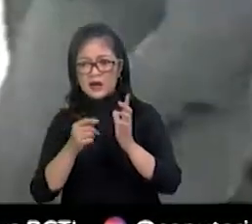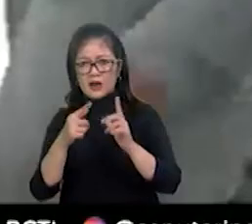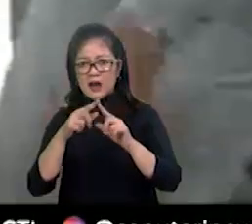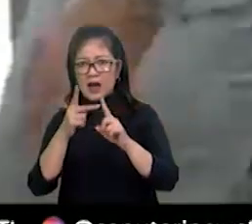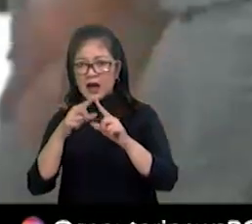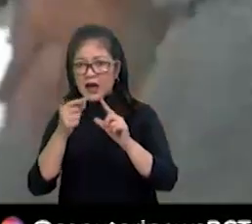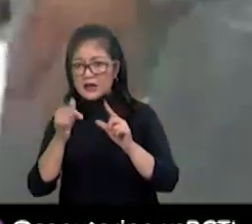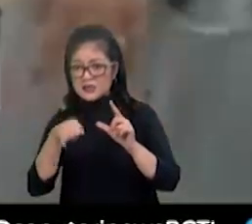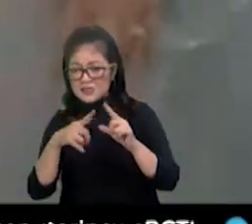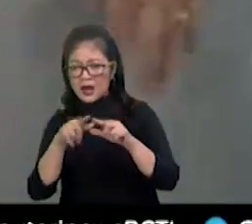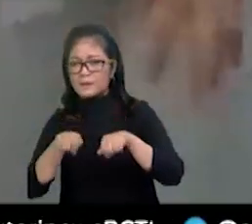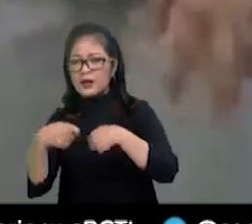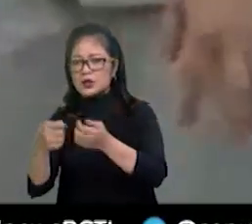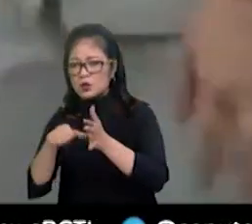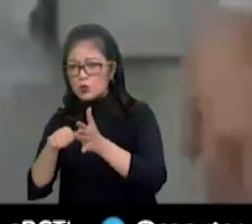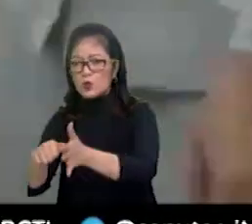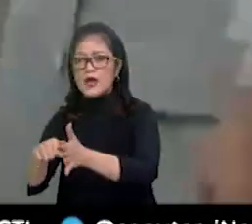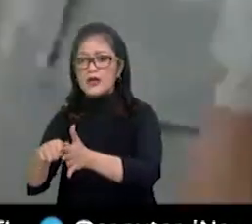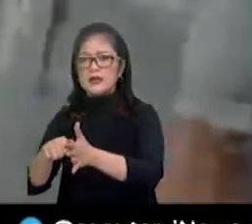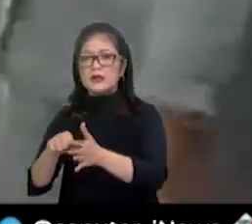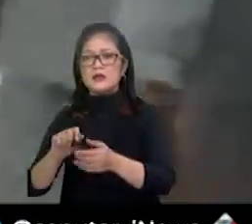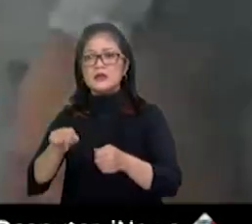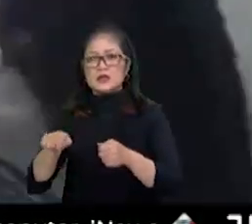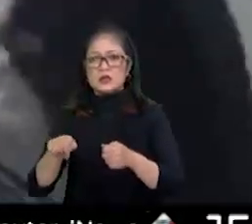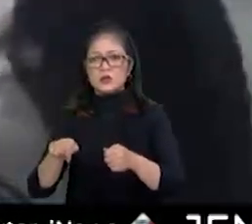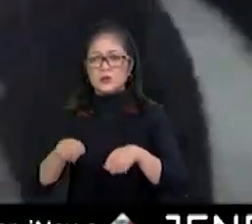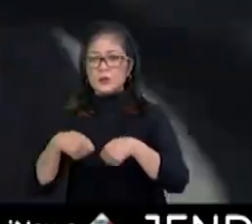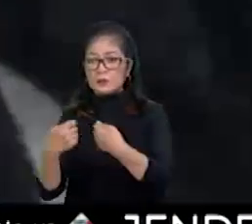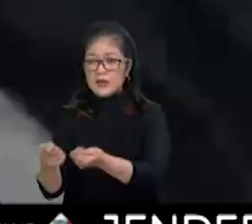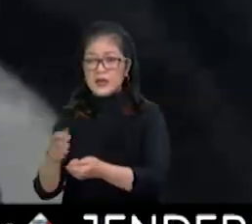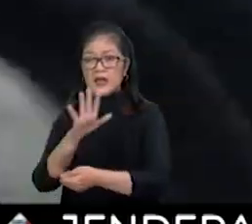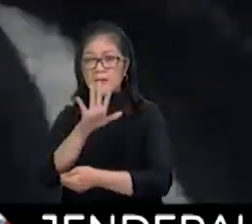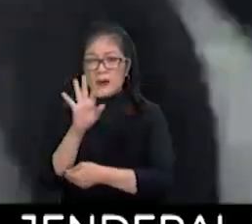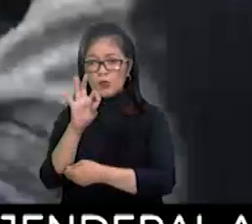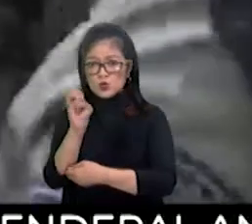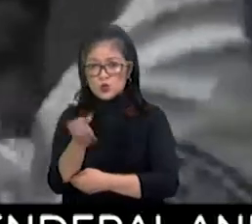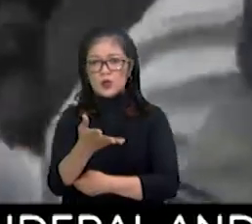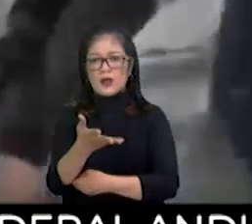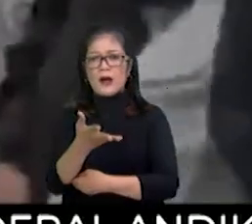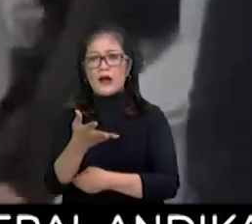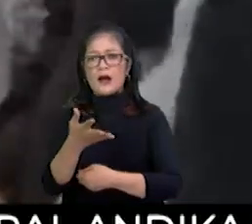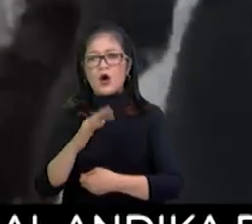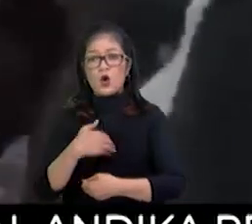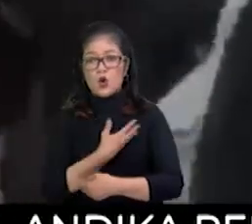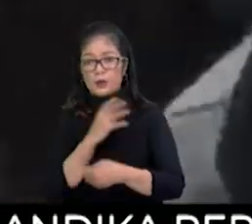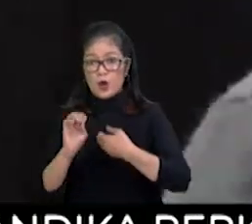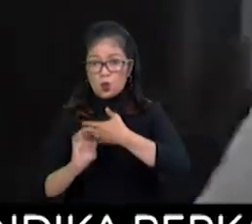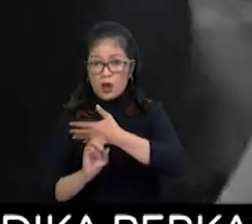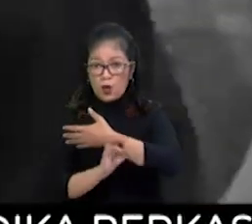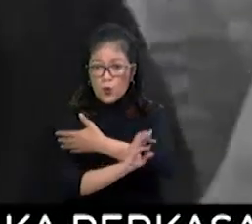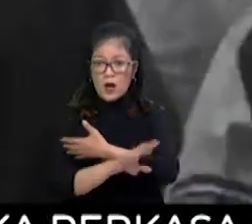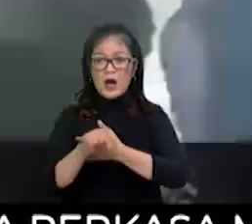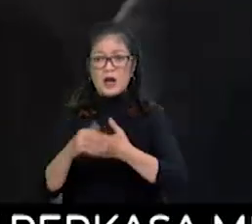kecelakaan. Ahli waris korban meninggal diberikan santunan sebesar 50 juta rupiah. Sementara korban luka mendapatkan uang perawatan